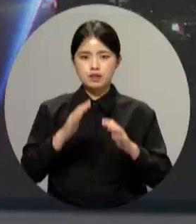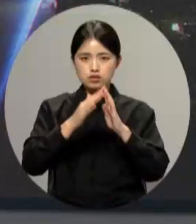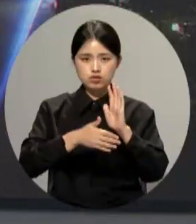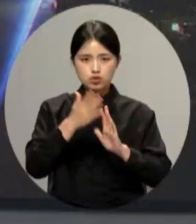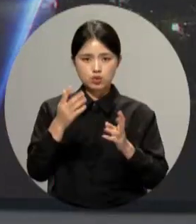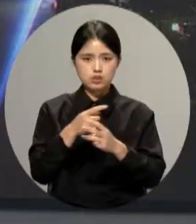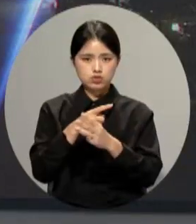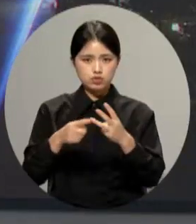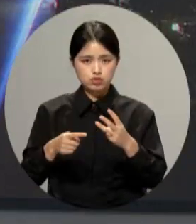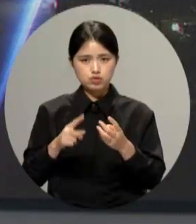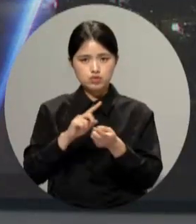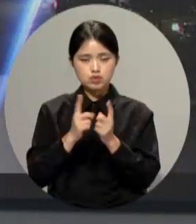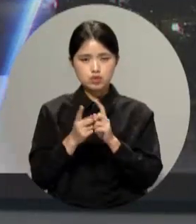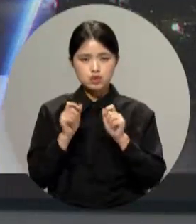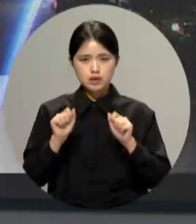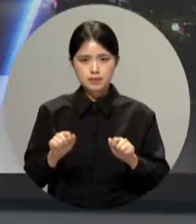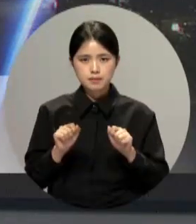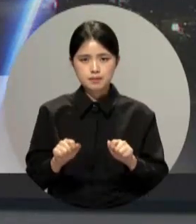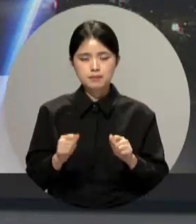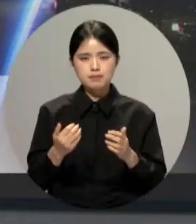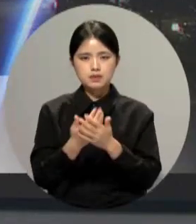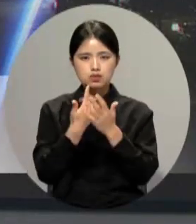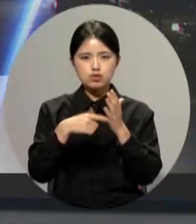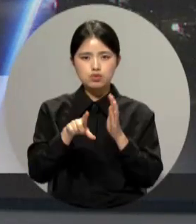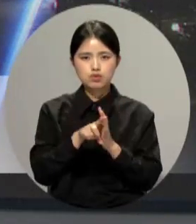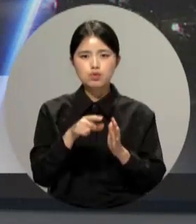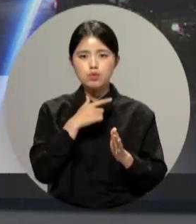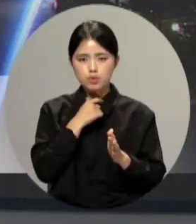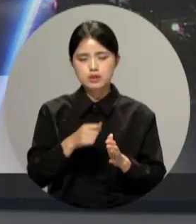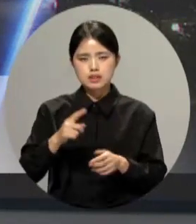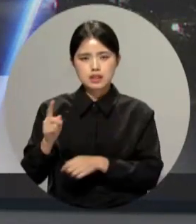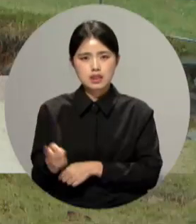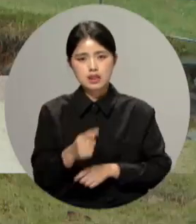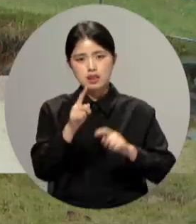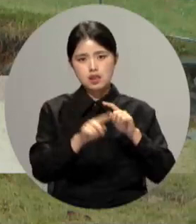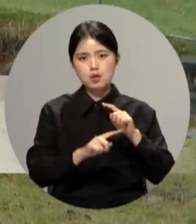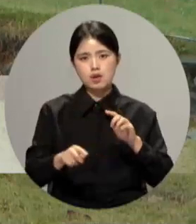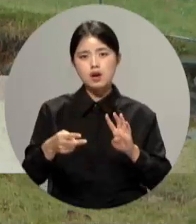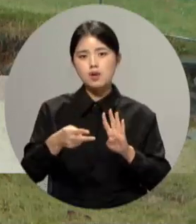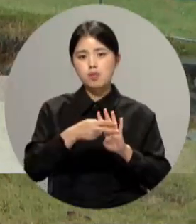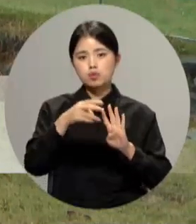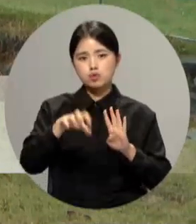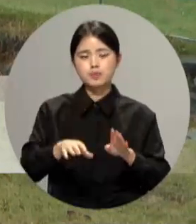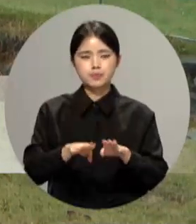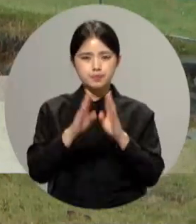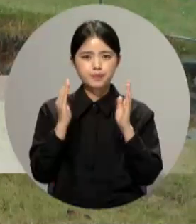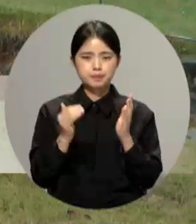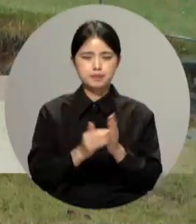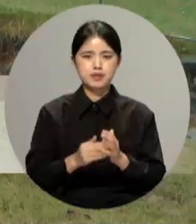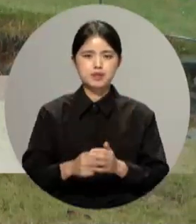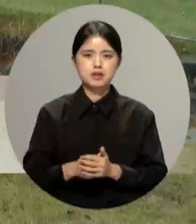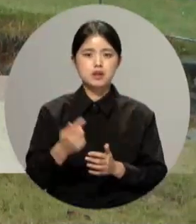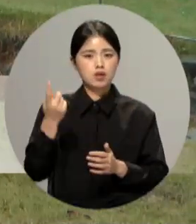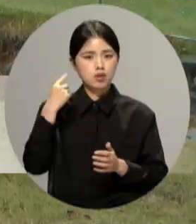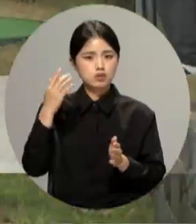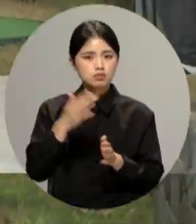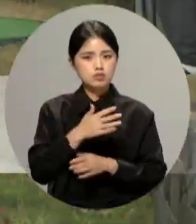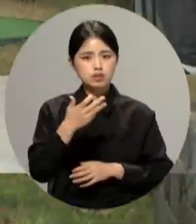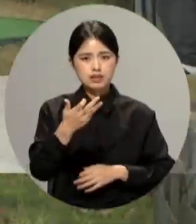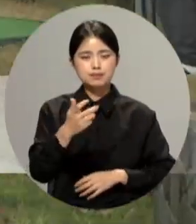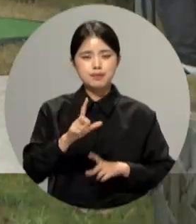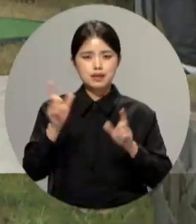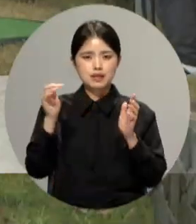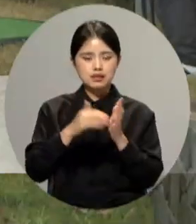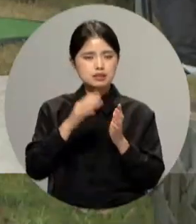전주시와 완주군의 상생 발전을 기원하는 파크 골프 대회가 완주 봉동읍에서 열리고 있습니다. 어제부터